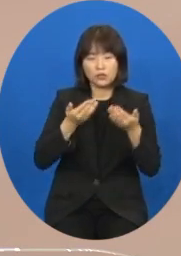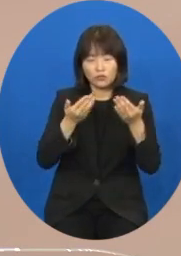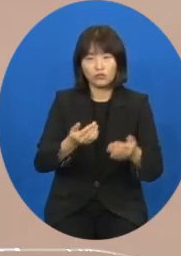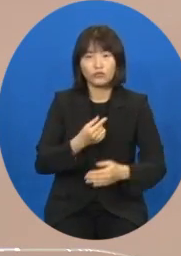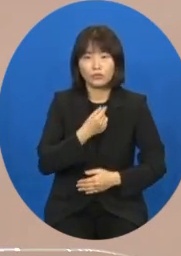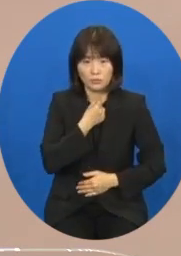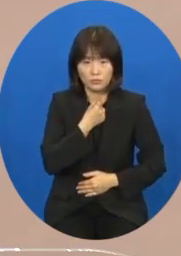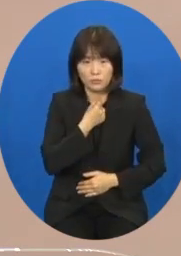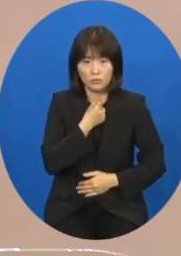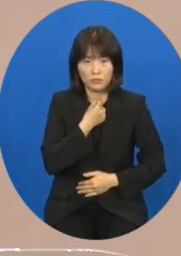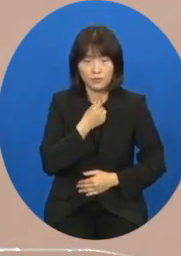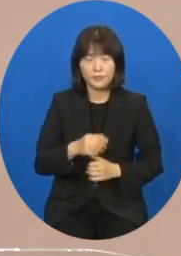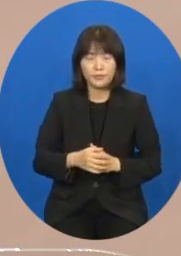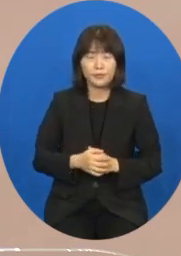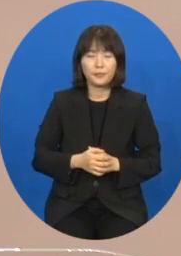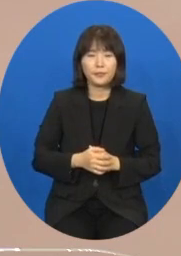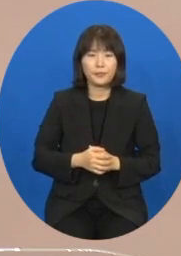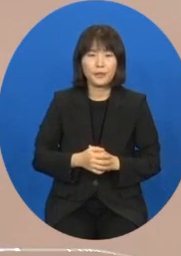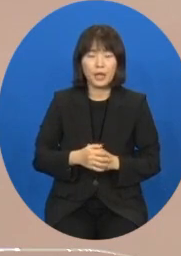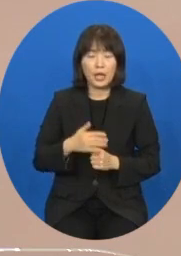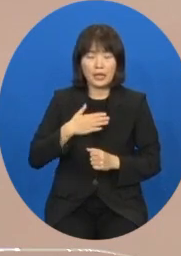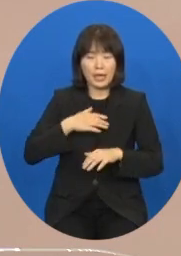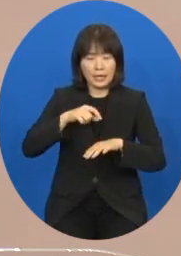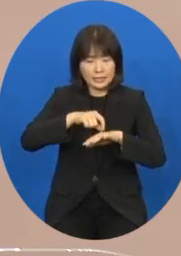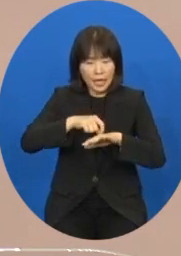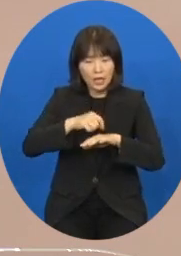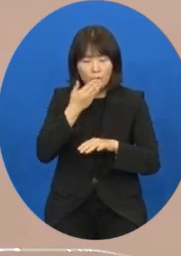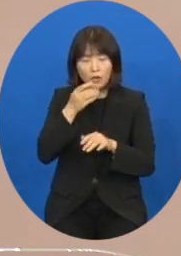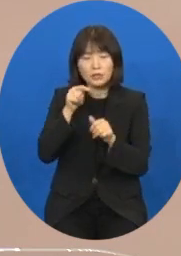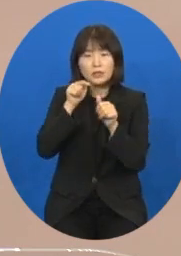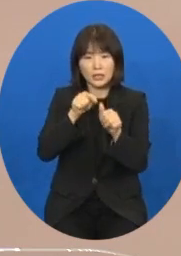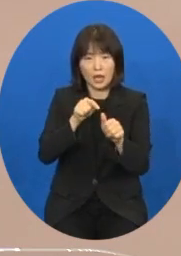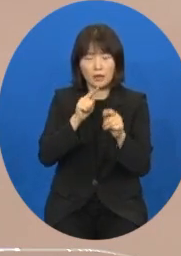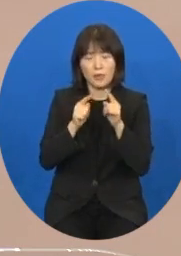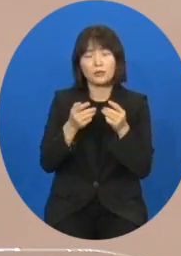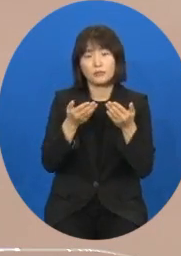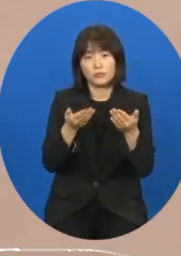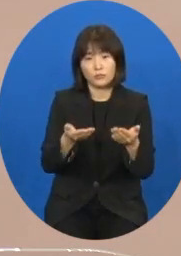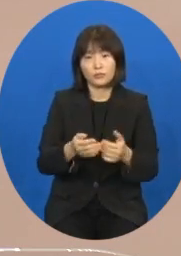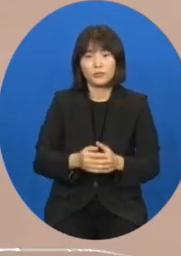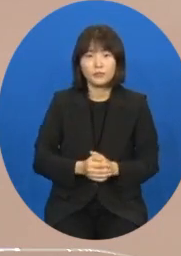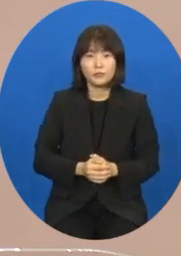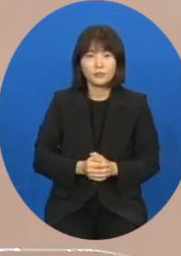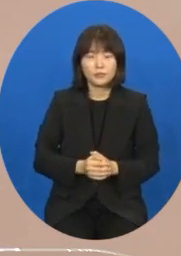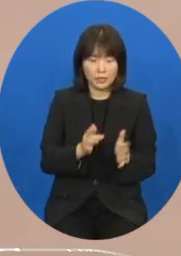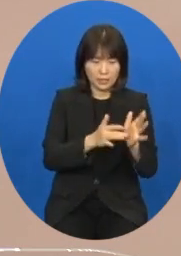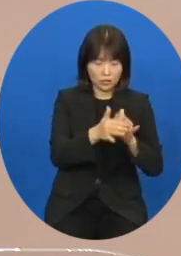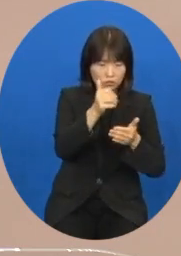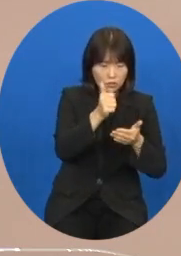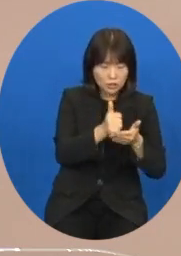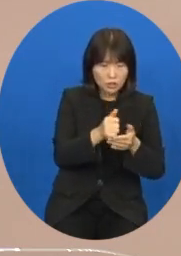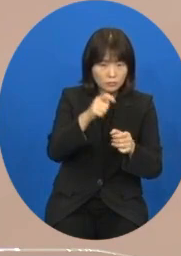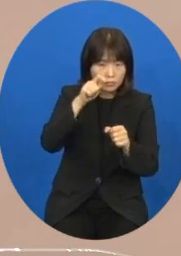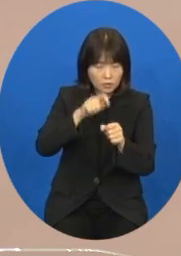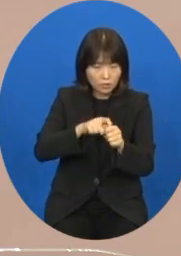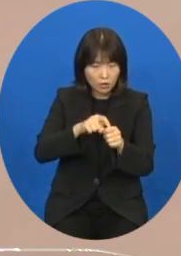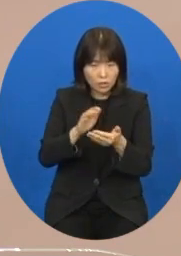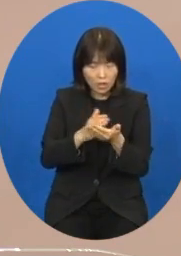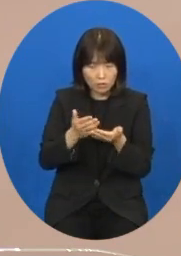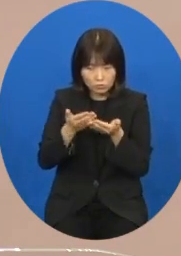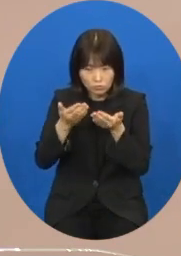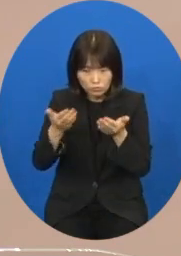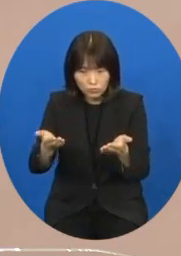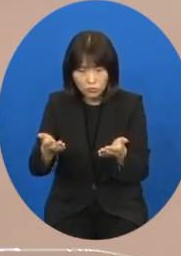그래서 내 살을 먹으라는 말씀을 이제 나중에 하세요. 그러니까 예수님께서는 떡을 떼어 주시면서